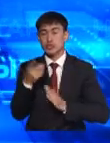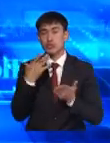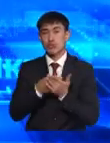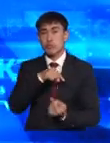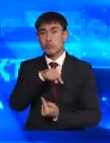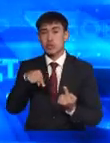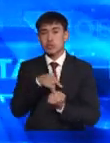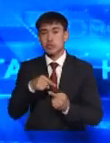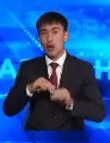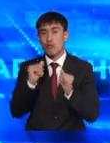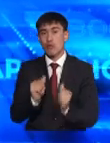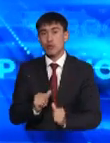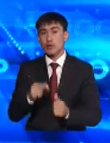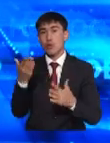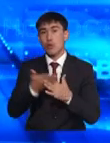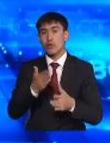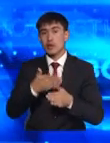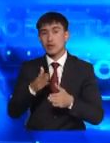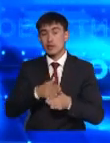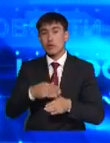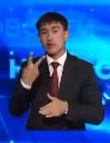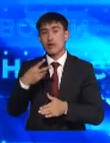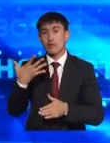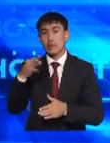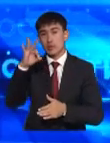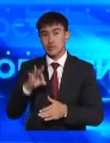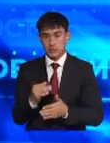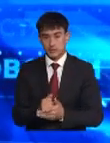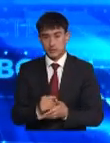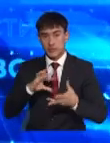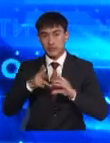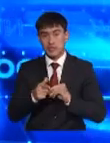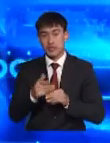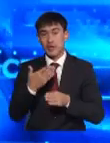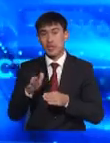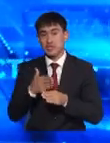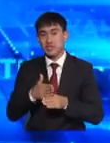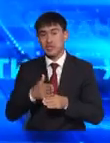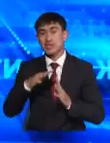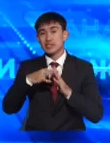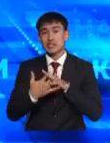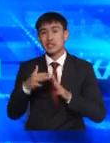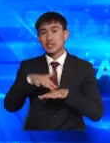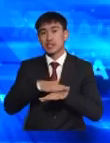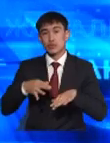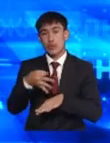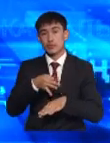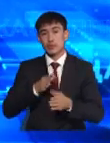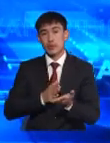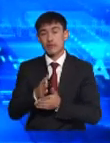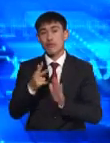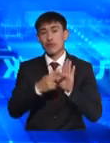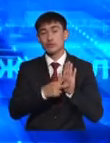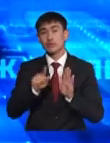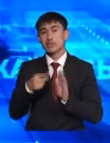возможность начать свой бизнес, оформив льготный кредит по 2,5%. В целом на кредитование сельского населения области